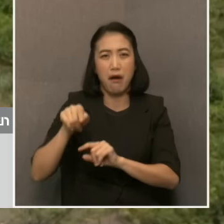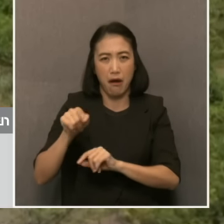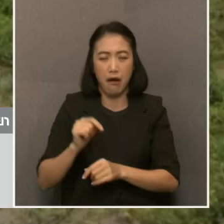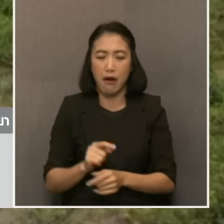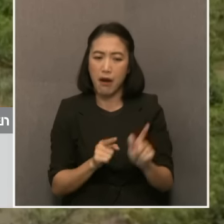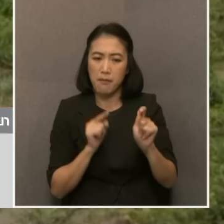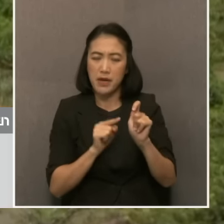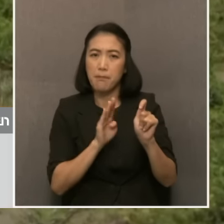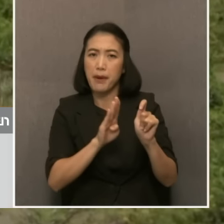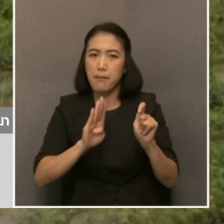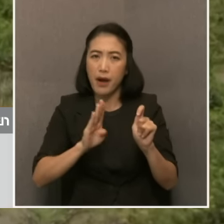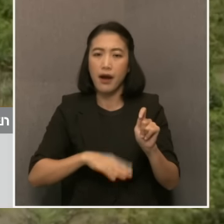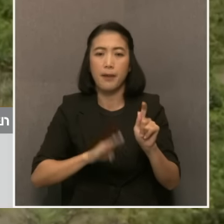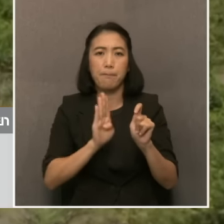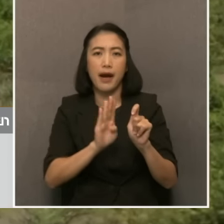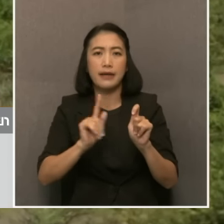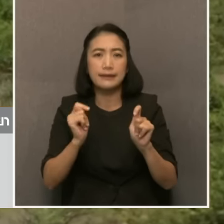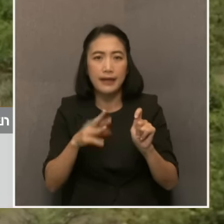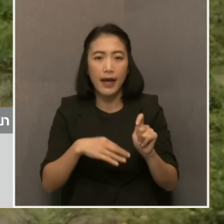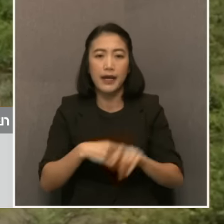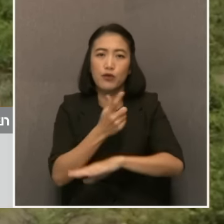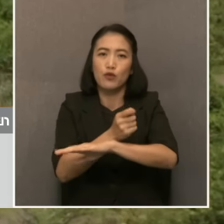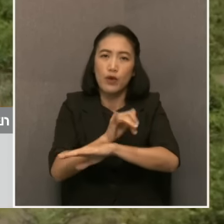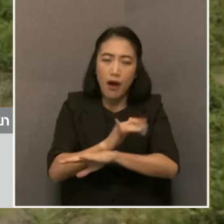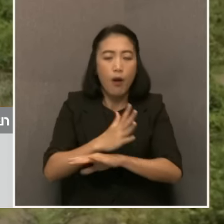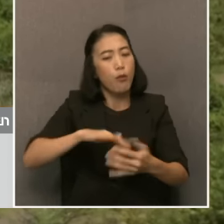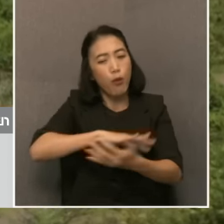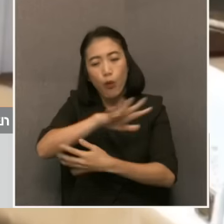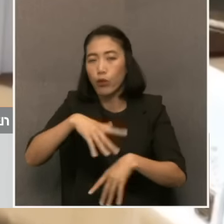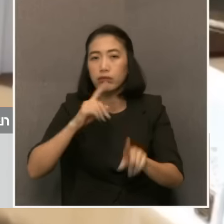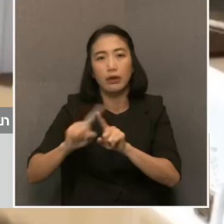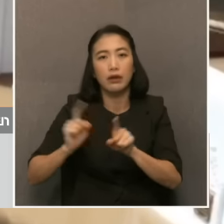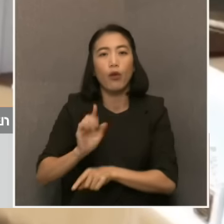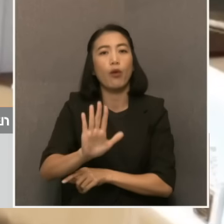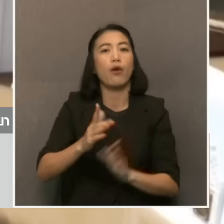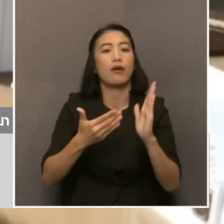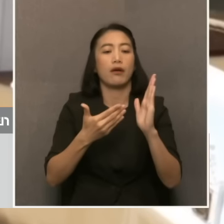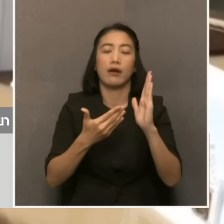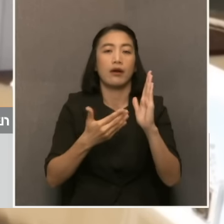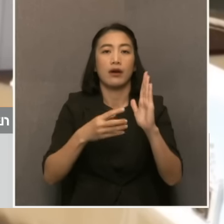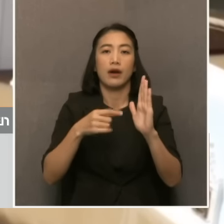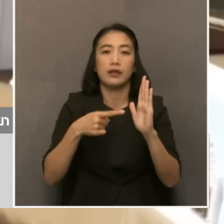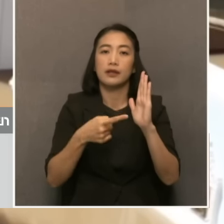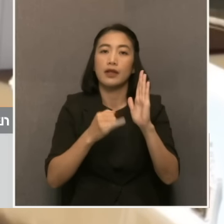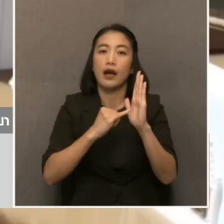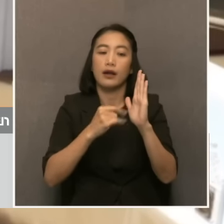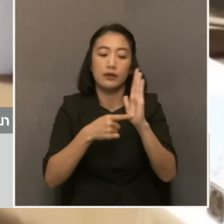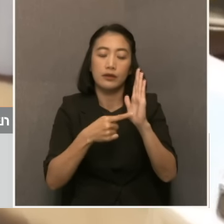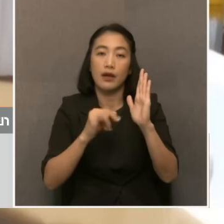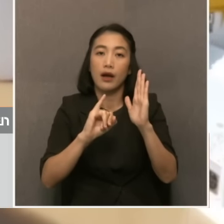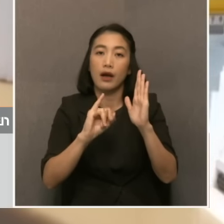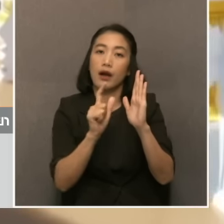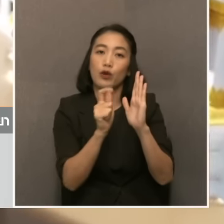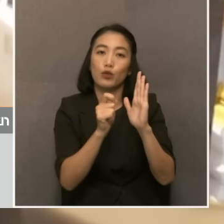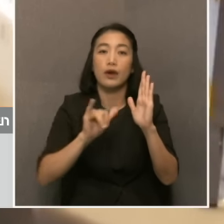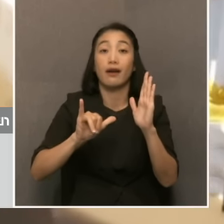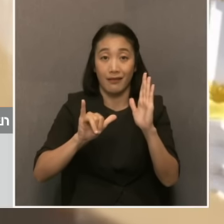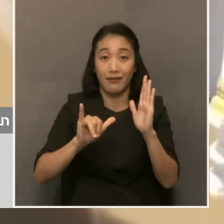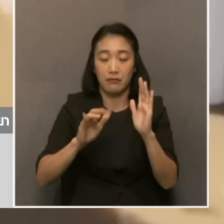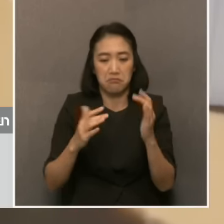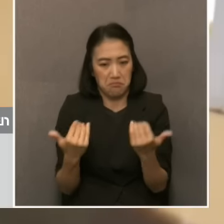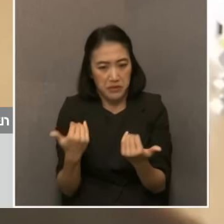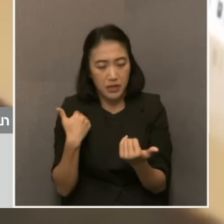บางบานบางไทรพระนครศรีอยุธยาและอำเภอบางปะอินทร์ค่ะรวมถึงวัดอีก 6แห่งมัสยิ 1แห่งโรงเรียน 5